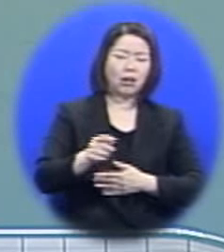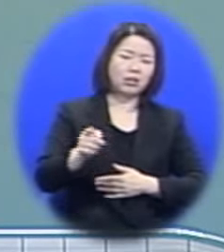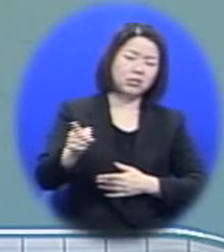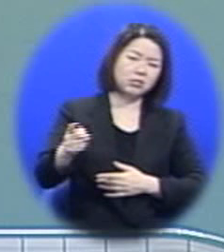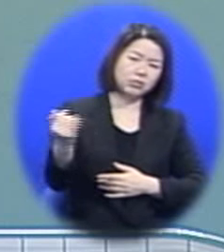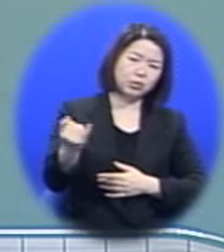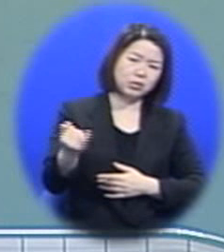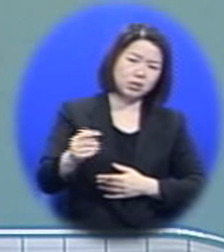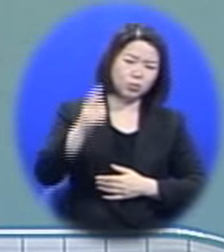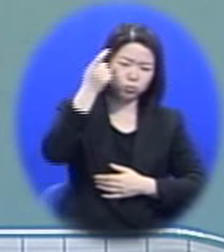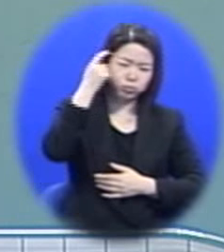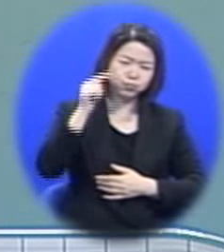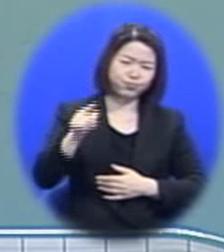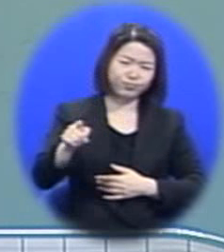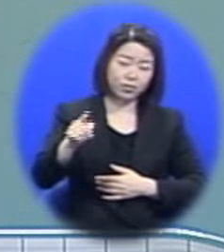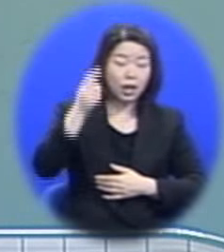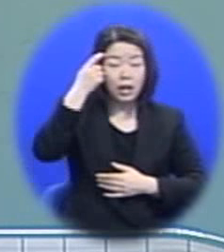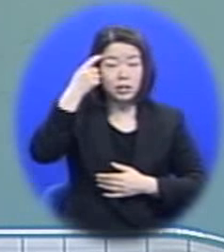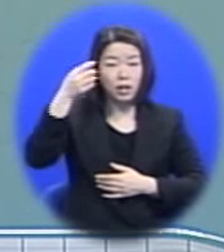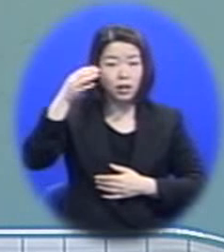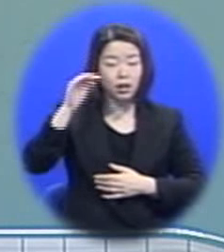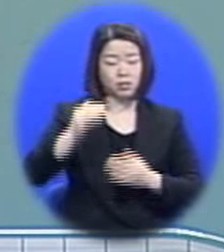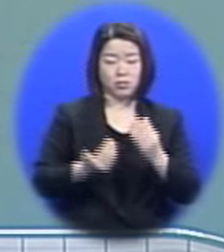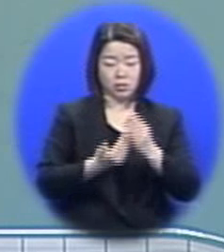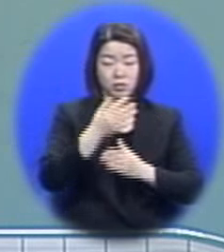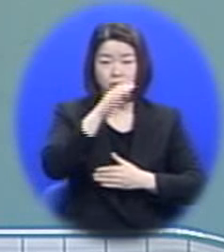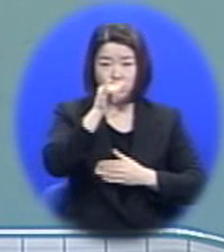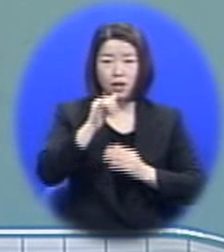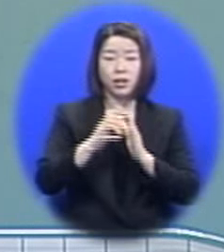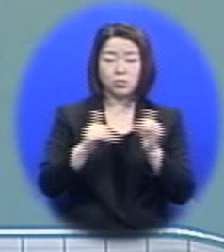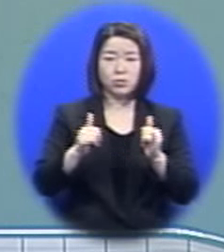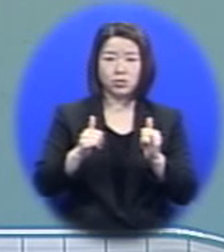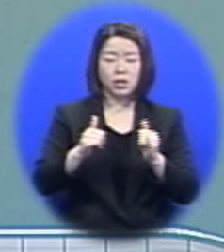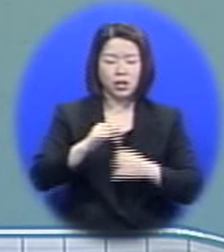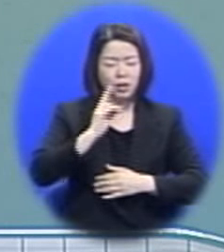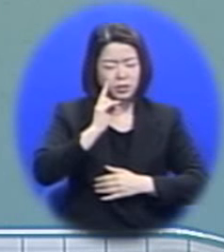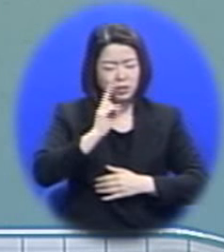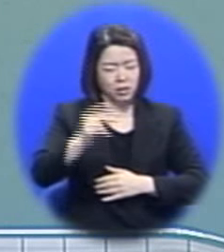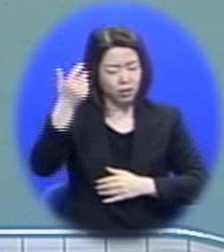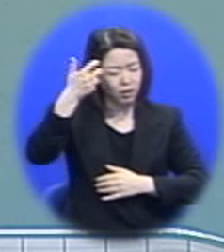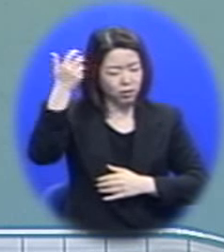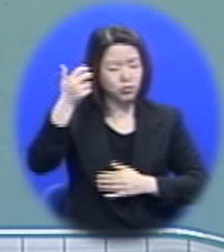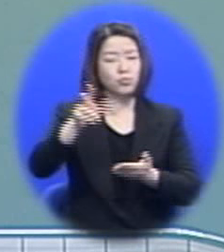이렇게 생각되는 분 심각하게 영적으로 문제가 생긴